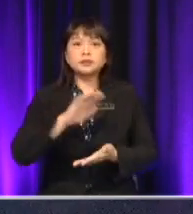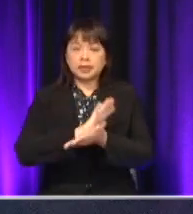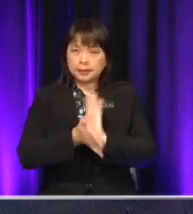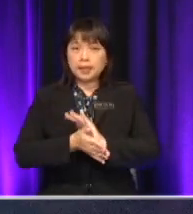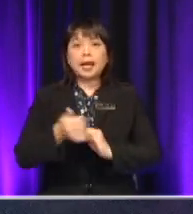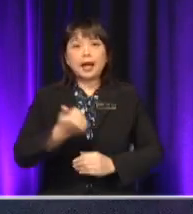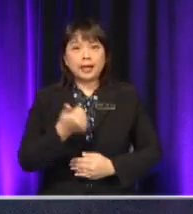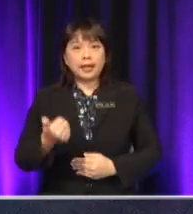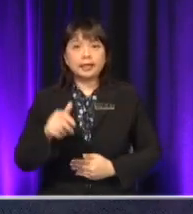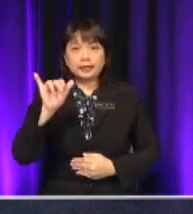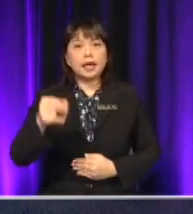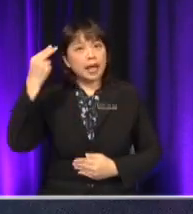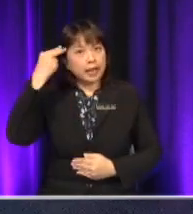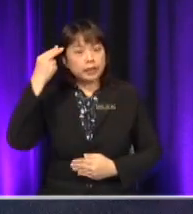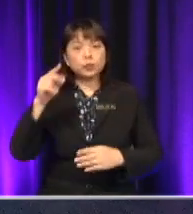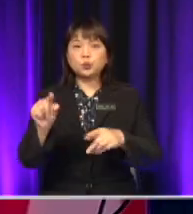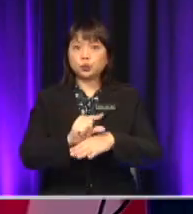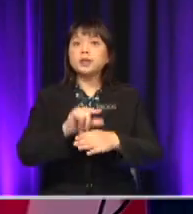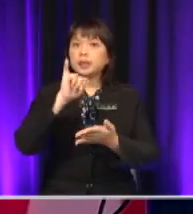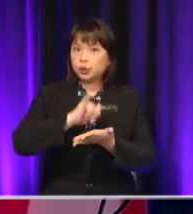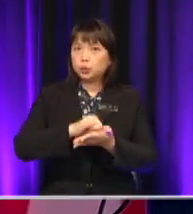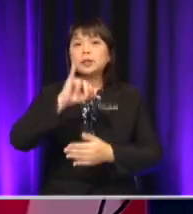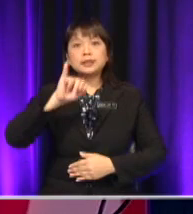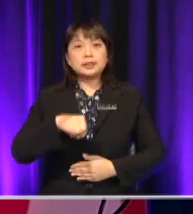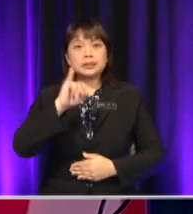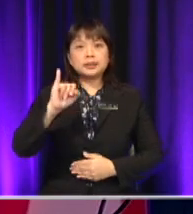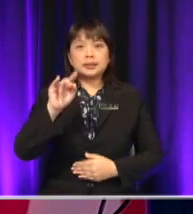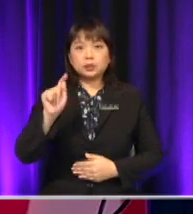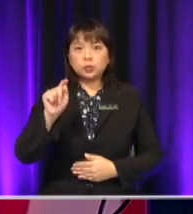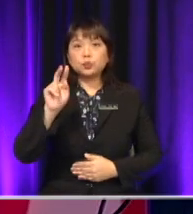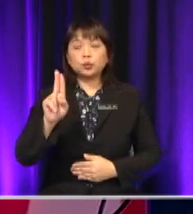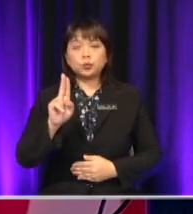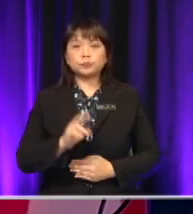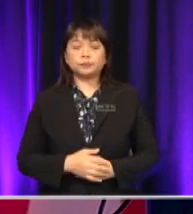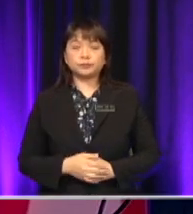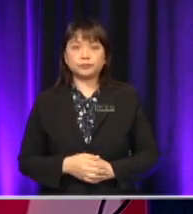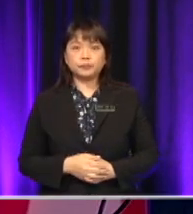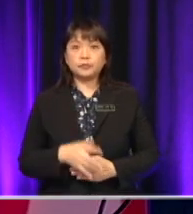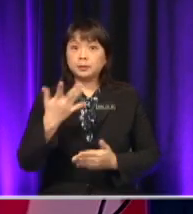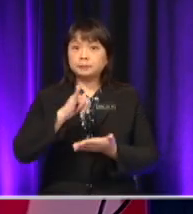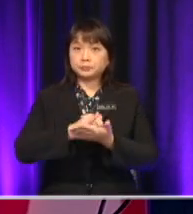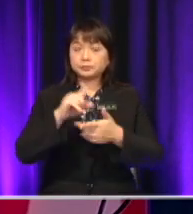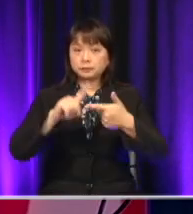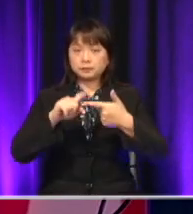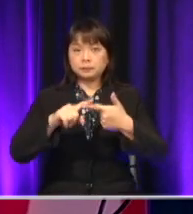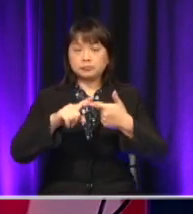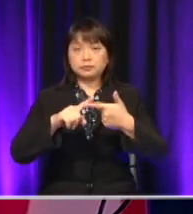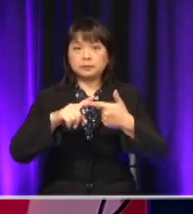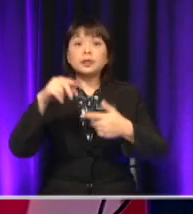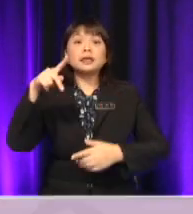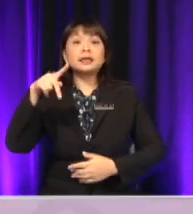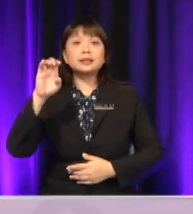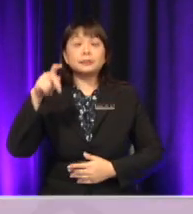jitu. Jitu. Okey. Yang kedua adalah kepersisan. Kepersisan ini adalah kebolehan alat